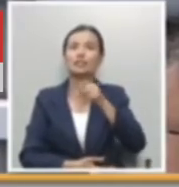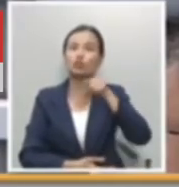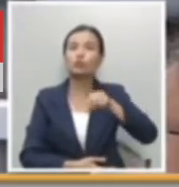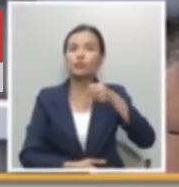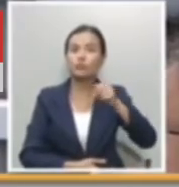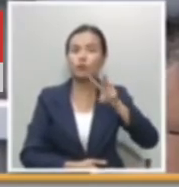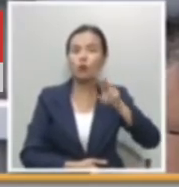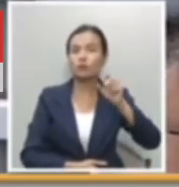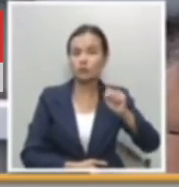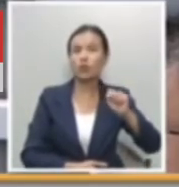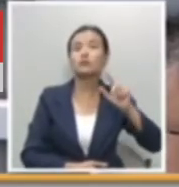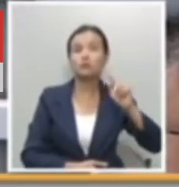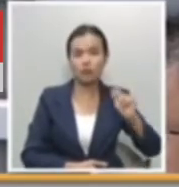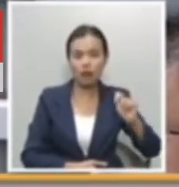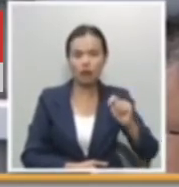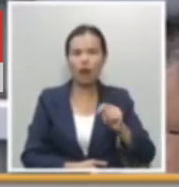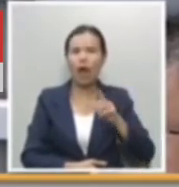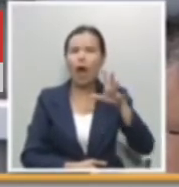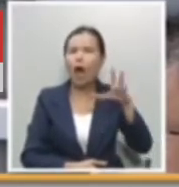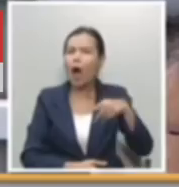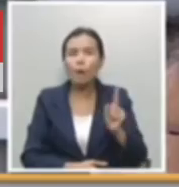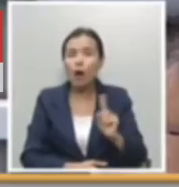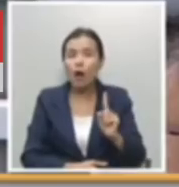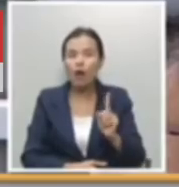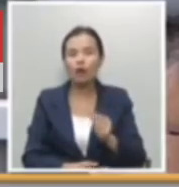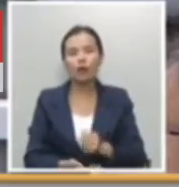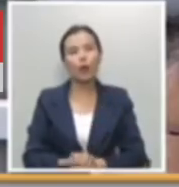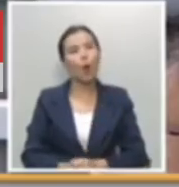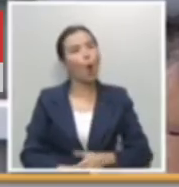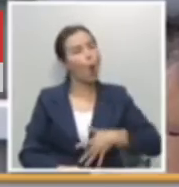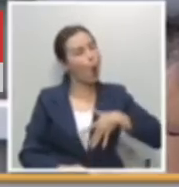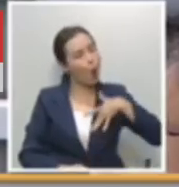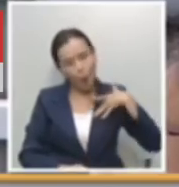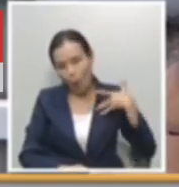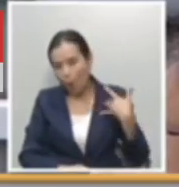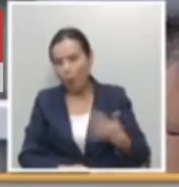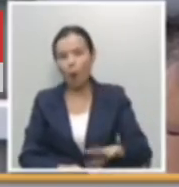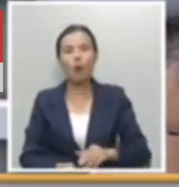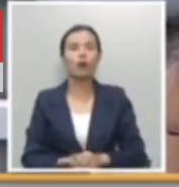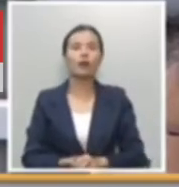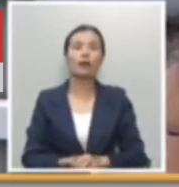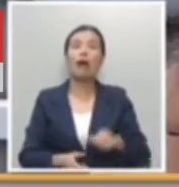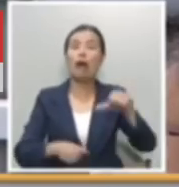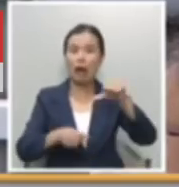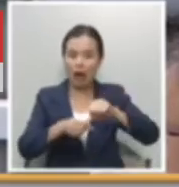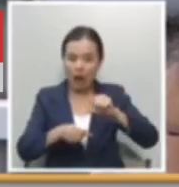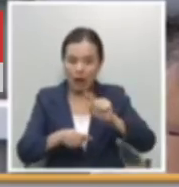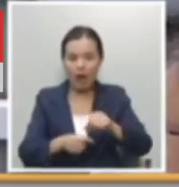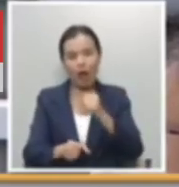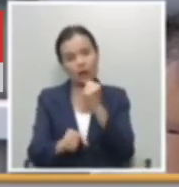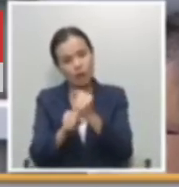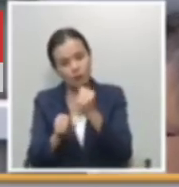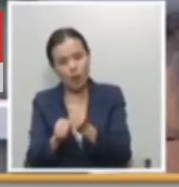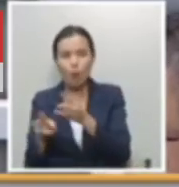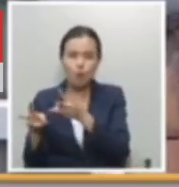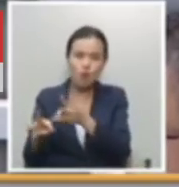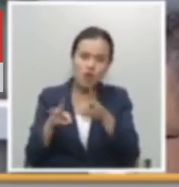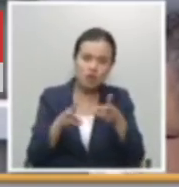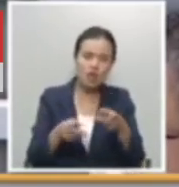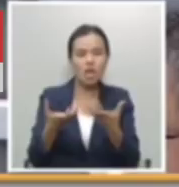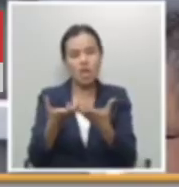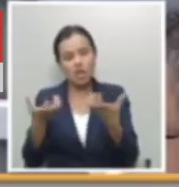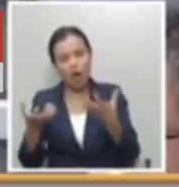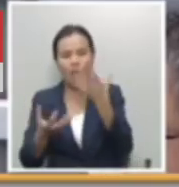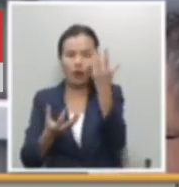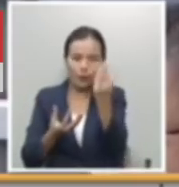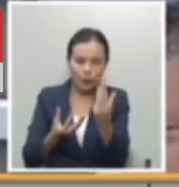างค์มันมาจากอะไรครับโอ้โหบอกว่าไอ้แก๊สตัวนี้ต้องไปทำวิธีแยกต้องไปกัน